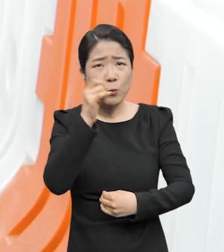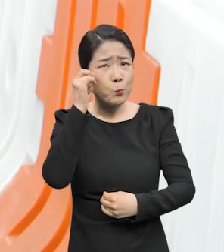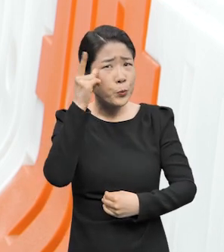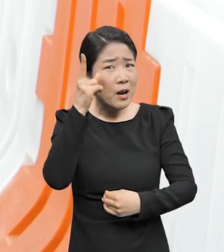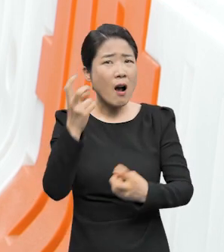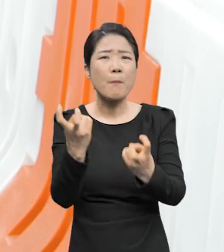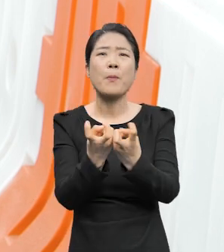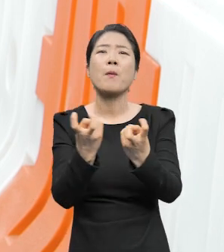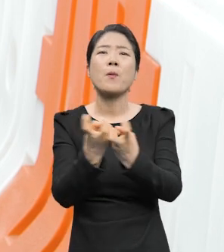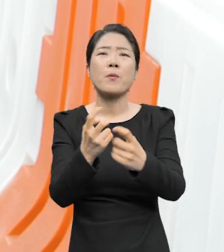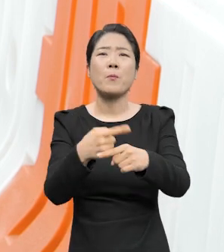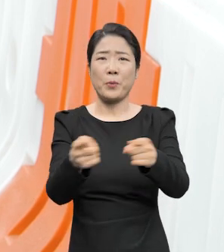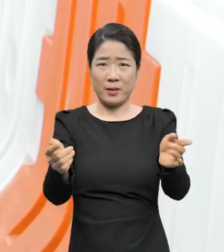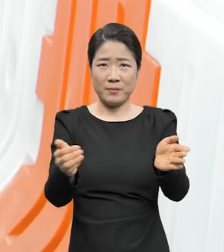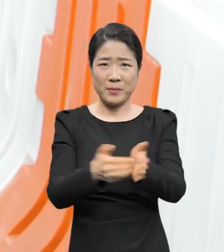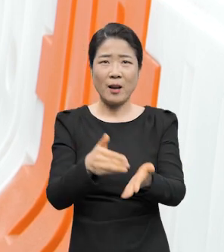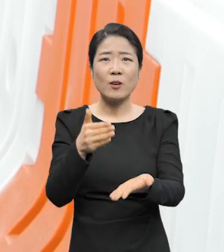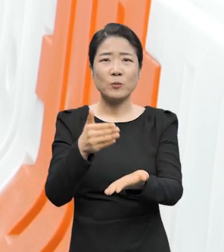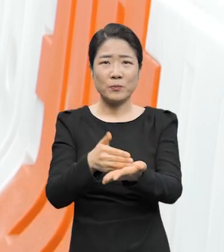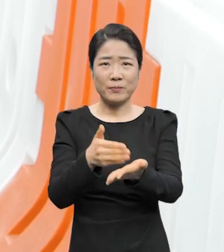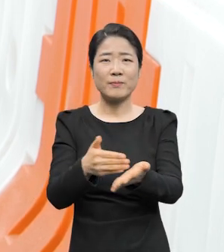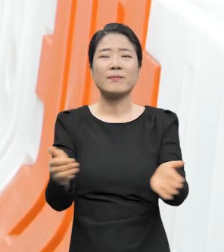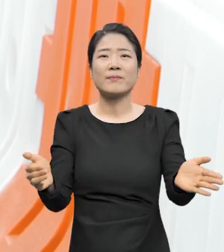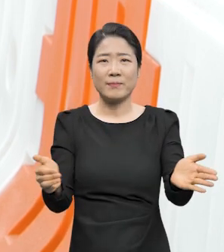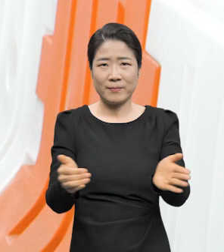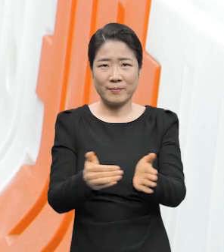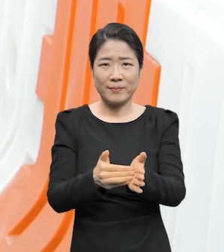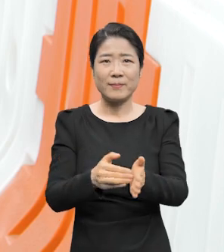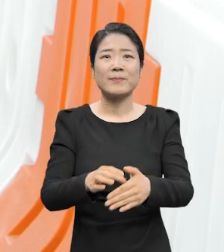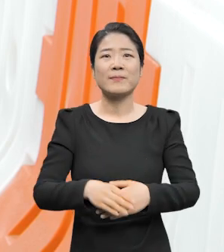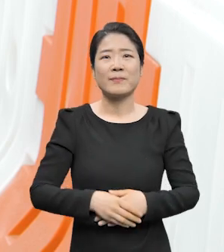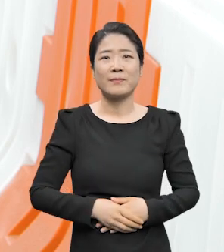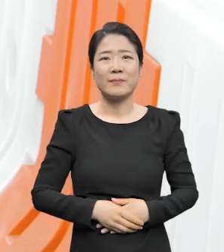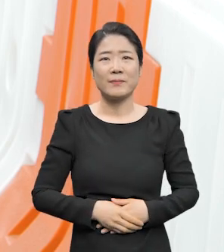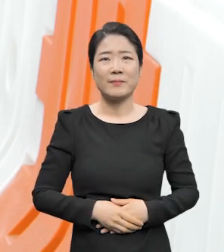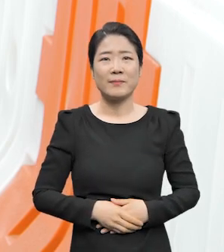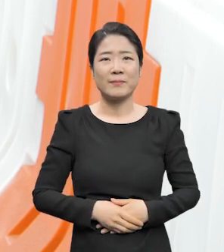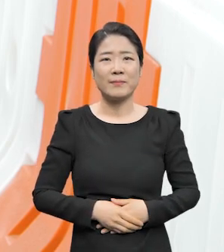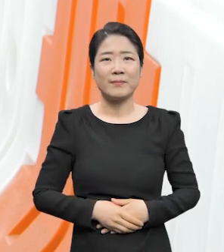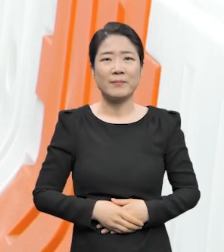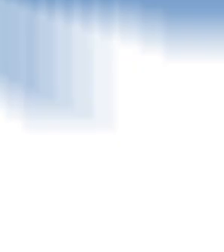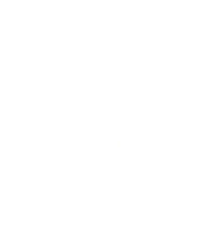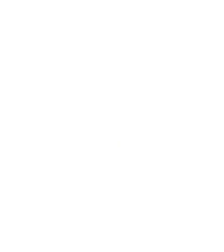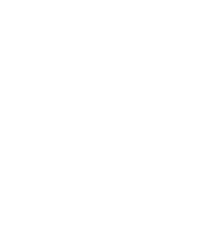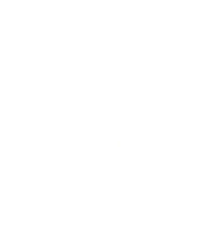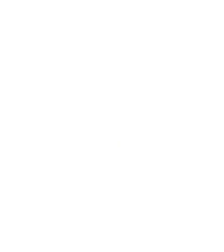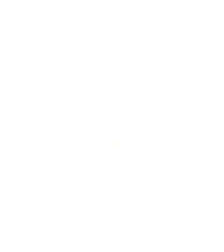묘안이라고 평가했습니다. 내일이 빛나는 기회도시에서 플로광주 정재현입니다.